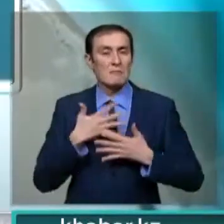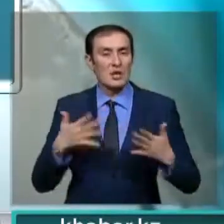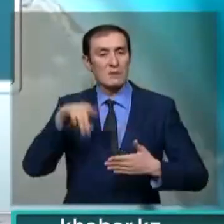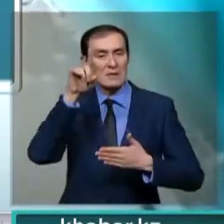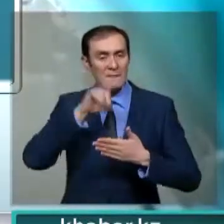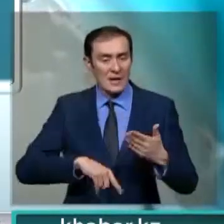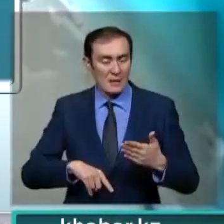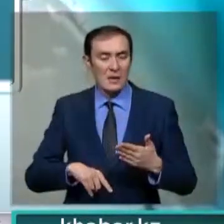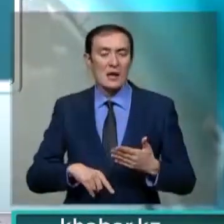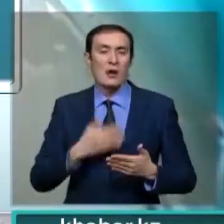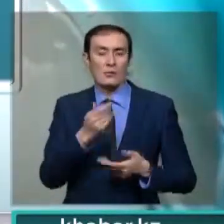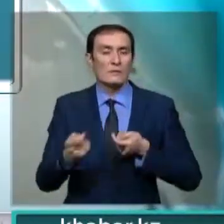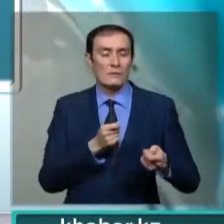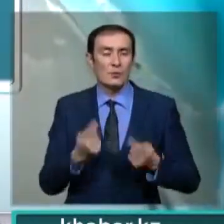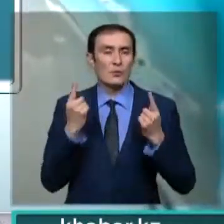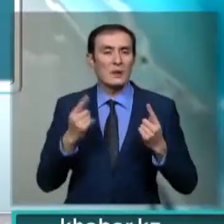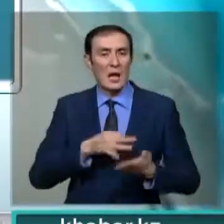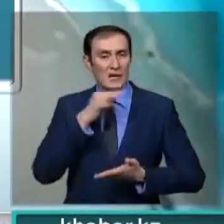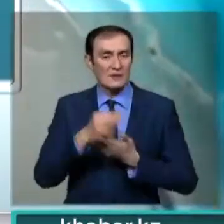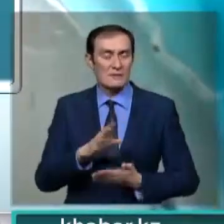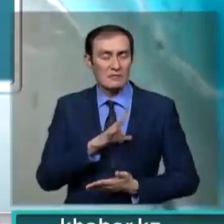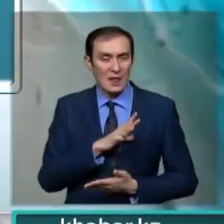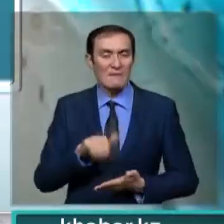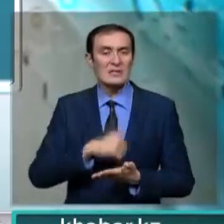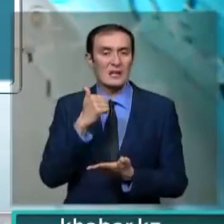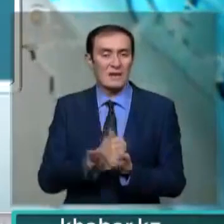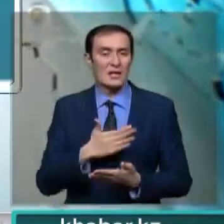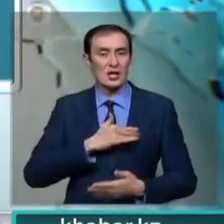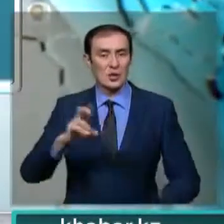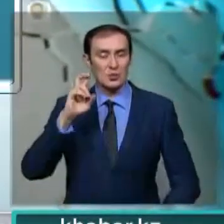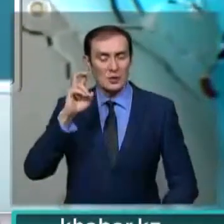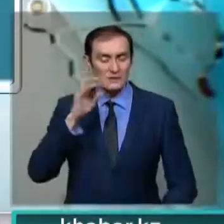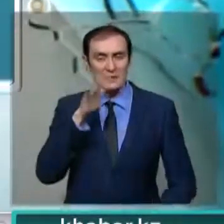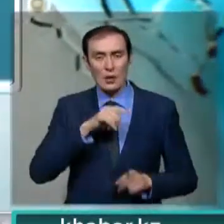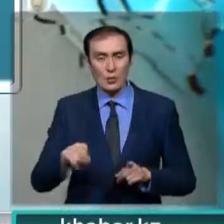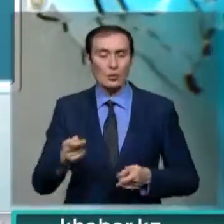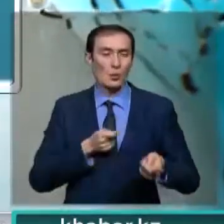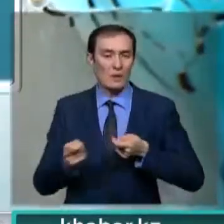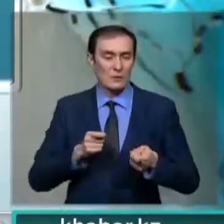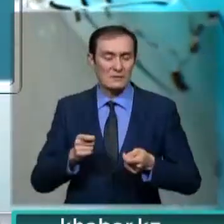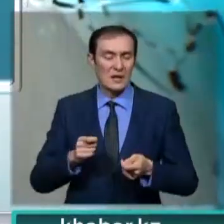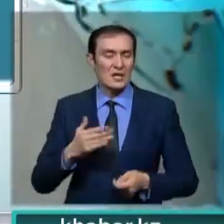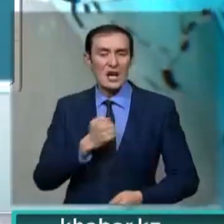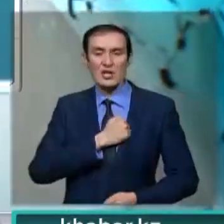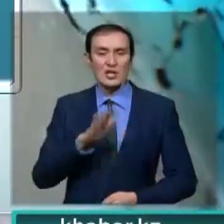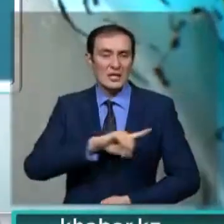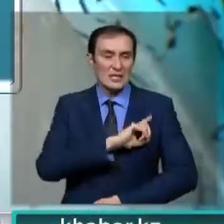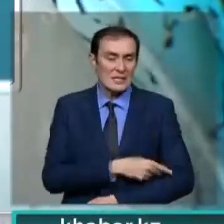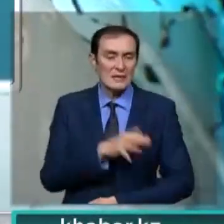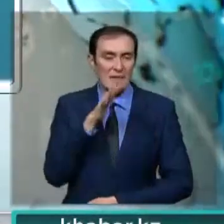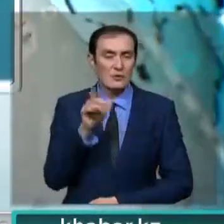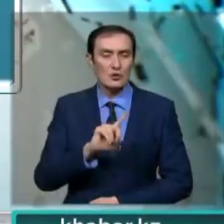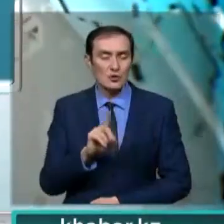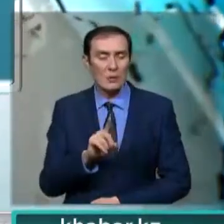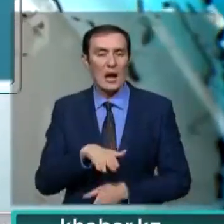доверием на мои плечи легла огромная ответственность возглавлять нашу страну за годы своего руководства я не жалел сил и времени чтобы